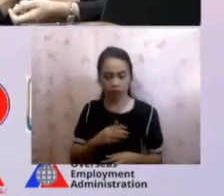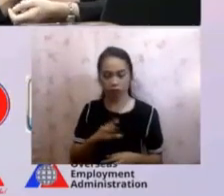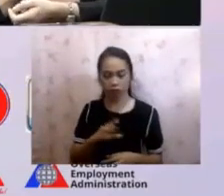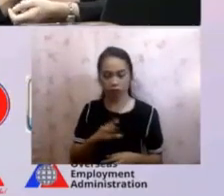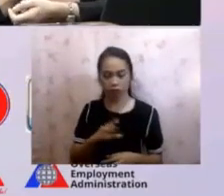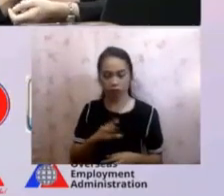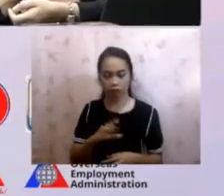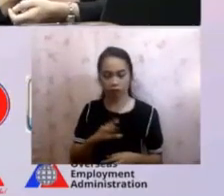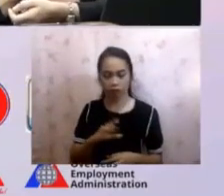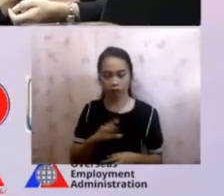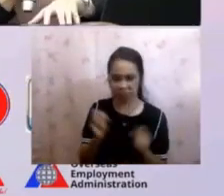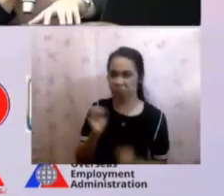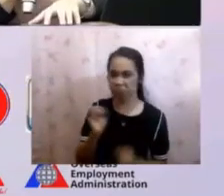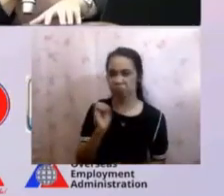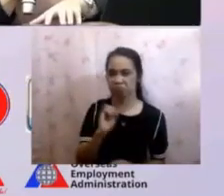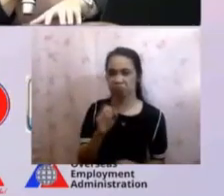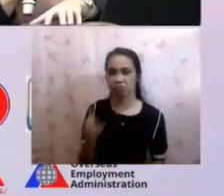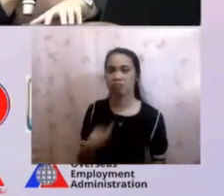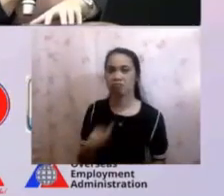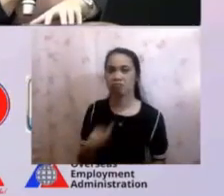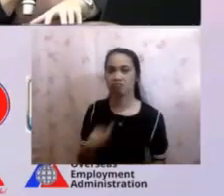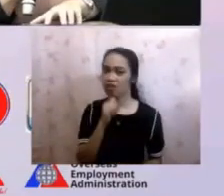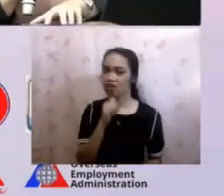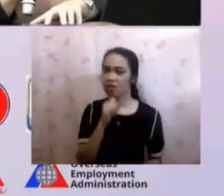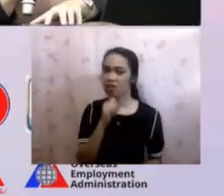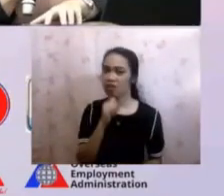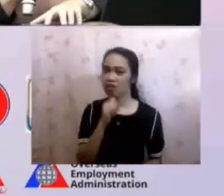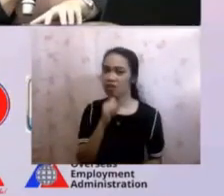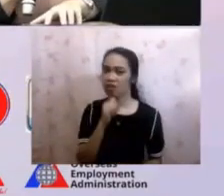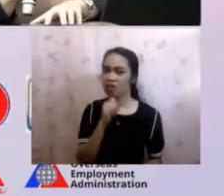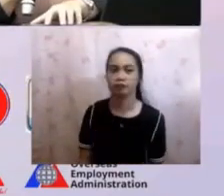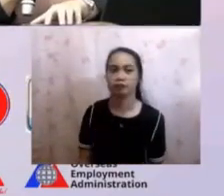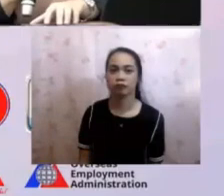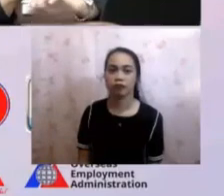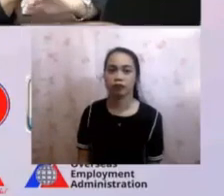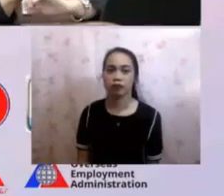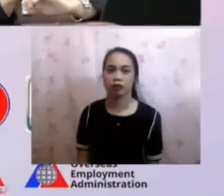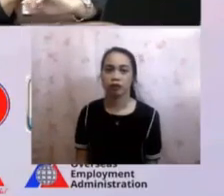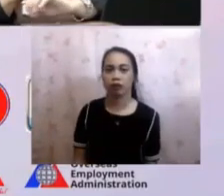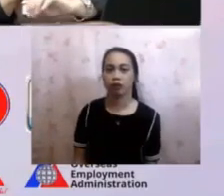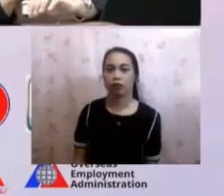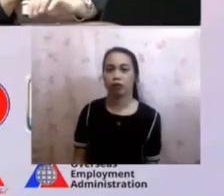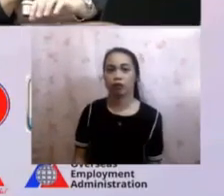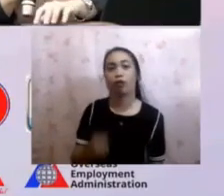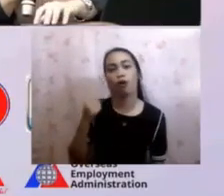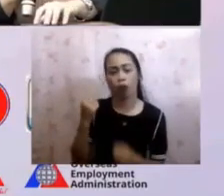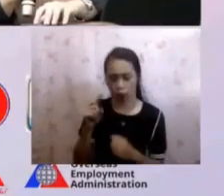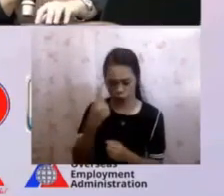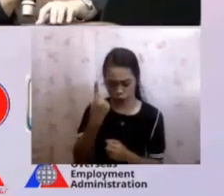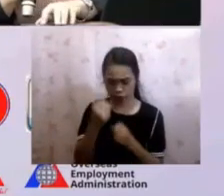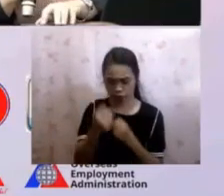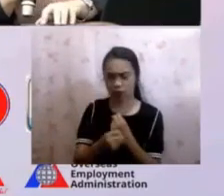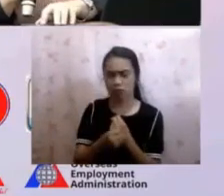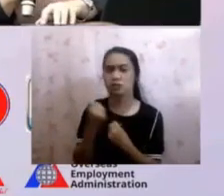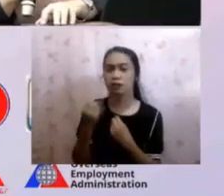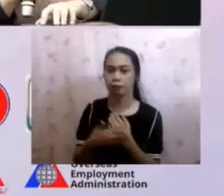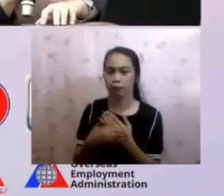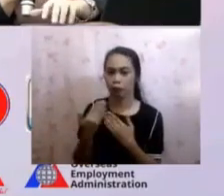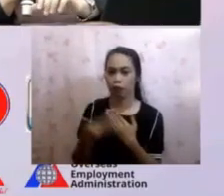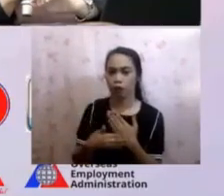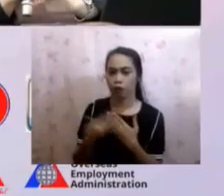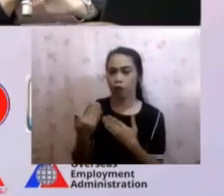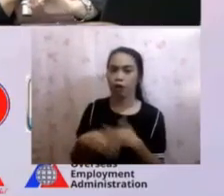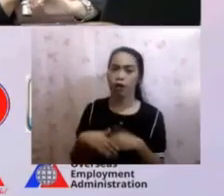impressive nga connotation sa employer. Of course, the appropriate jewelries. So, of course, ilisad ta mo, suot siguro